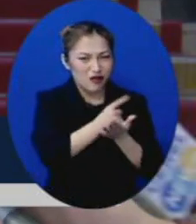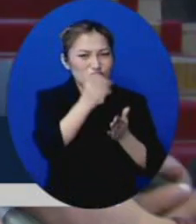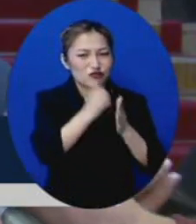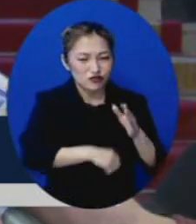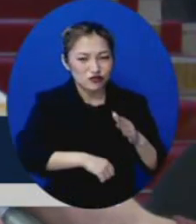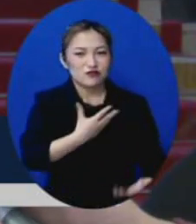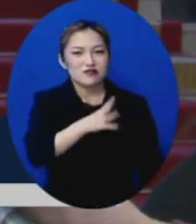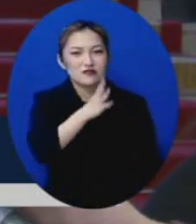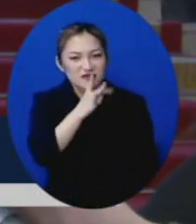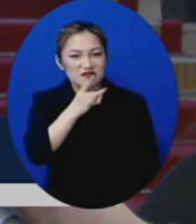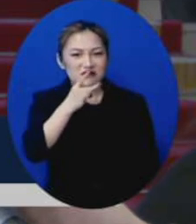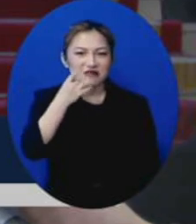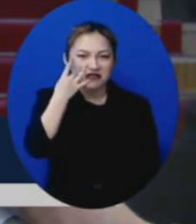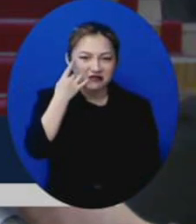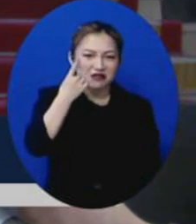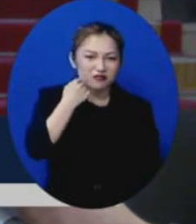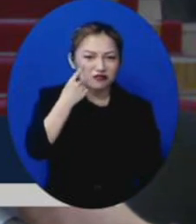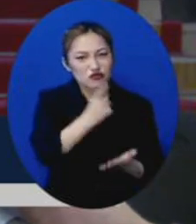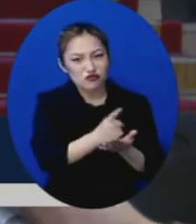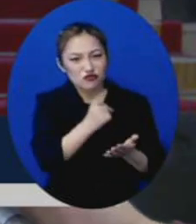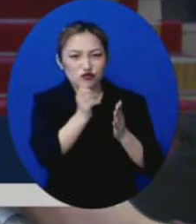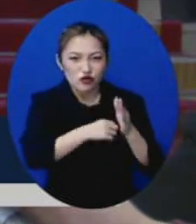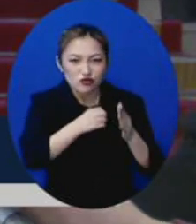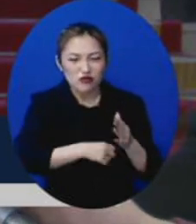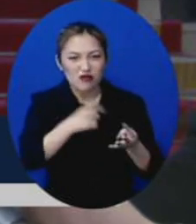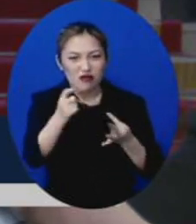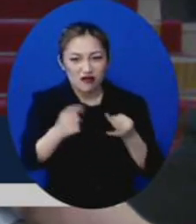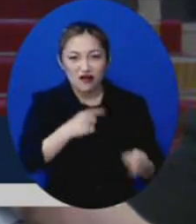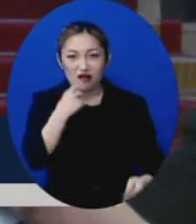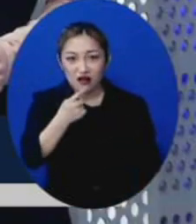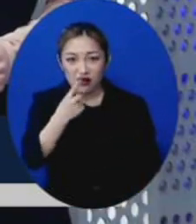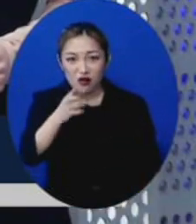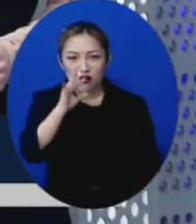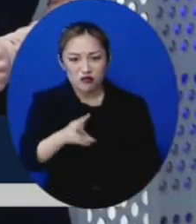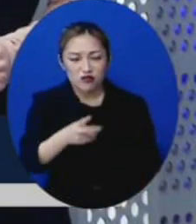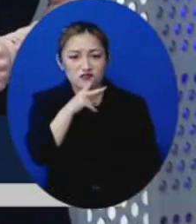Нөгөө нас хүс тэ. Ян зүрийн шаардлага тавьж байгаа бол энэс тээшээ бүгд өсөх ёстой. Монгол улс хөдөлмөрийн үлсний доод хэмжээ